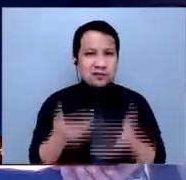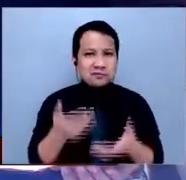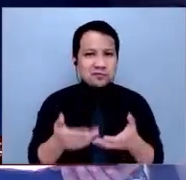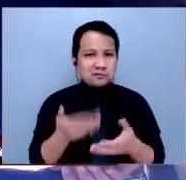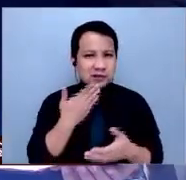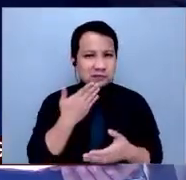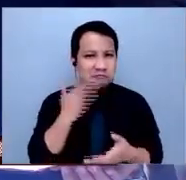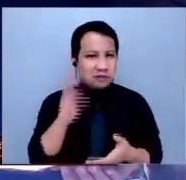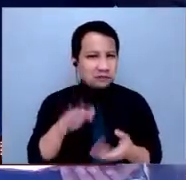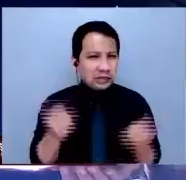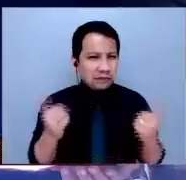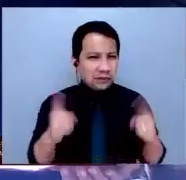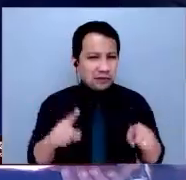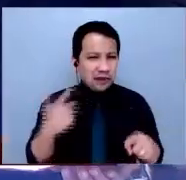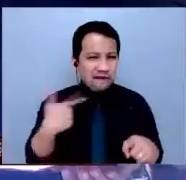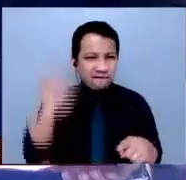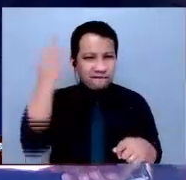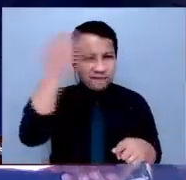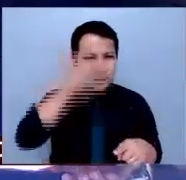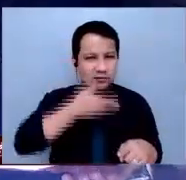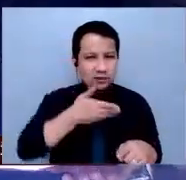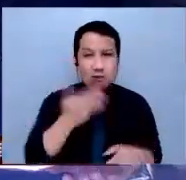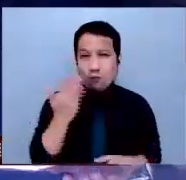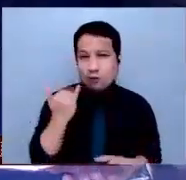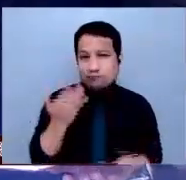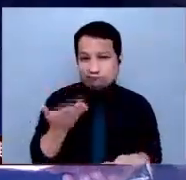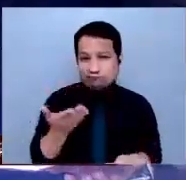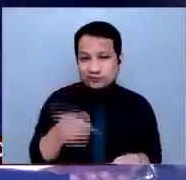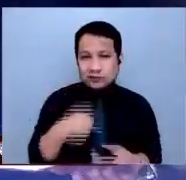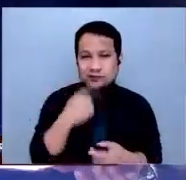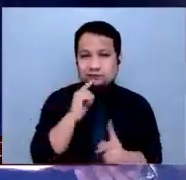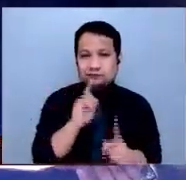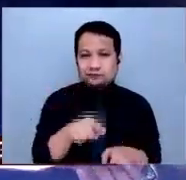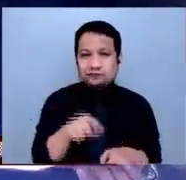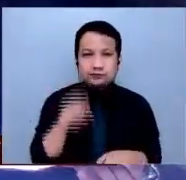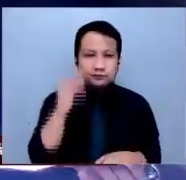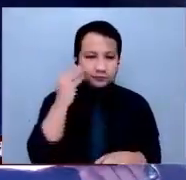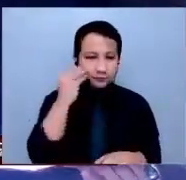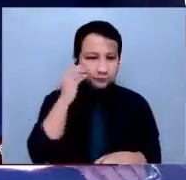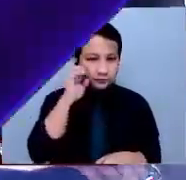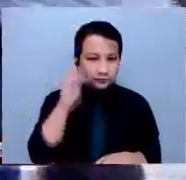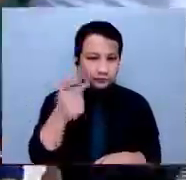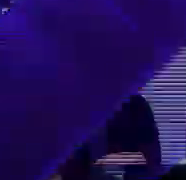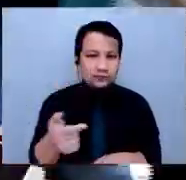pagsusuot ng face shields. Kung bakit at paano, alamin sa report ni Maren Enriquez.